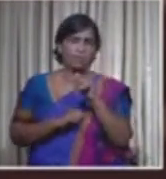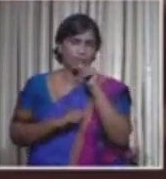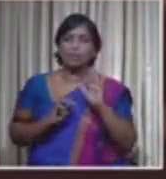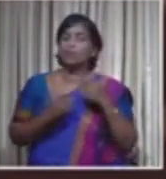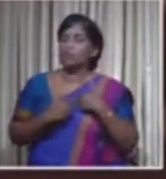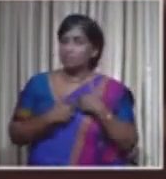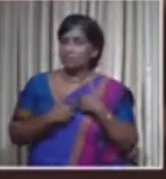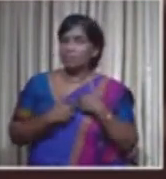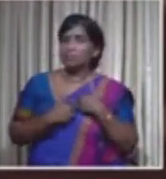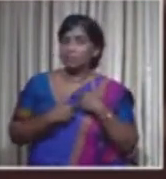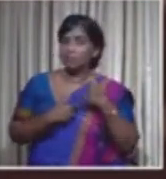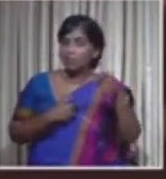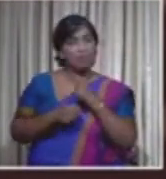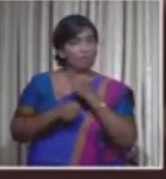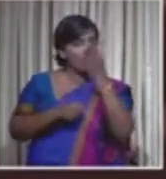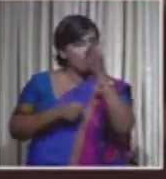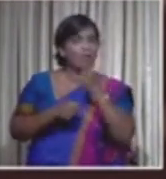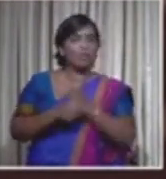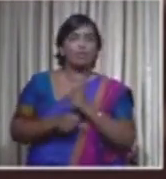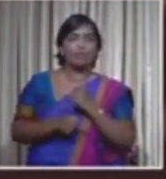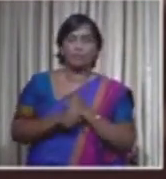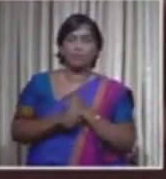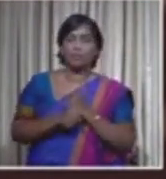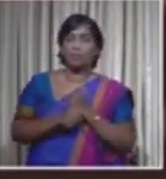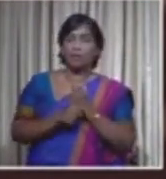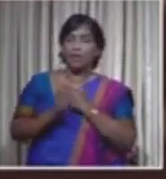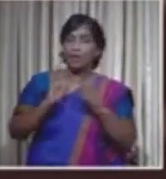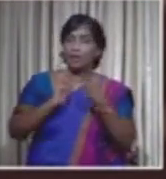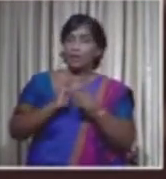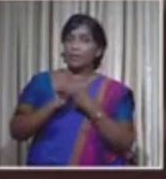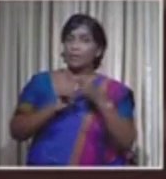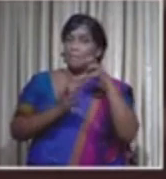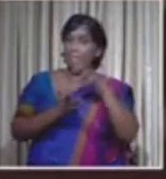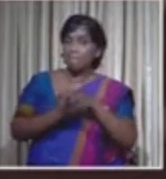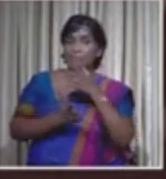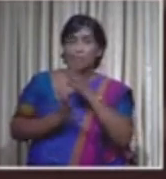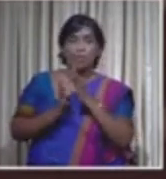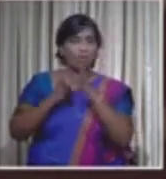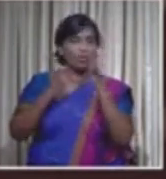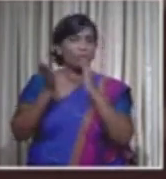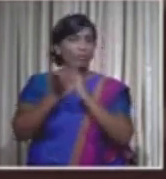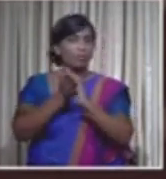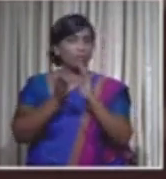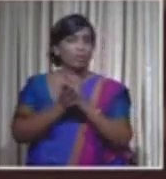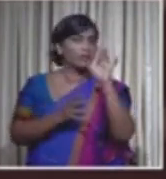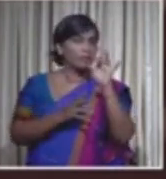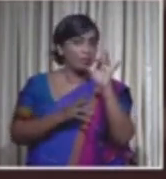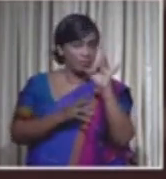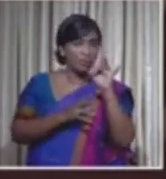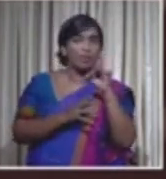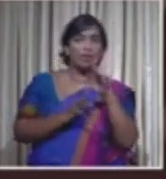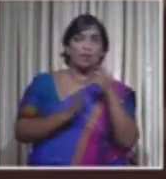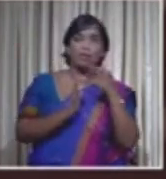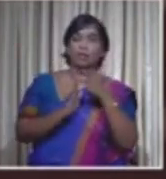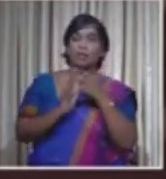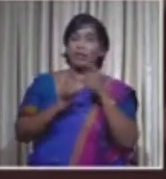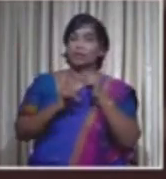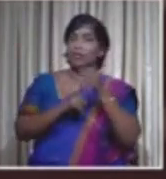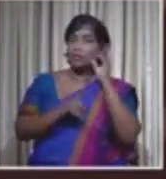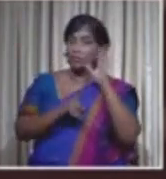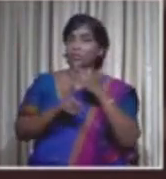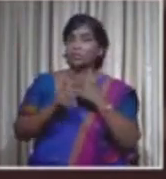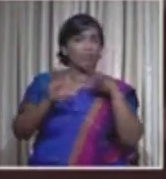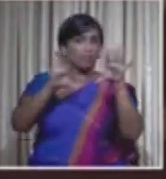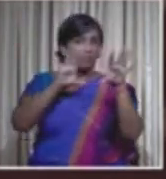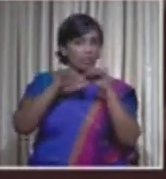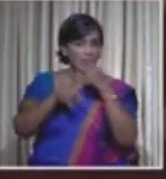හැබැයි අපි තමුන්නාන්සලගේ ආණ්ඩුව තමුන්නාන්සලා නැග පලාතේ තමුන්නාසර වැඩියෙන්ම උදව් කෙරුවේ එදා 2015 තමුන්නාසරගේ ජනාධිපතිතුමාවයි